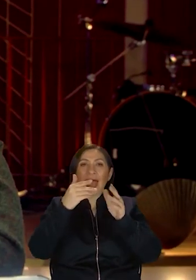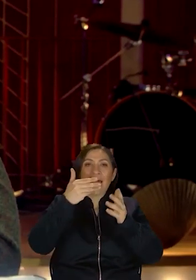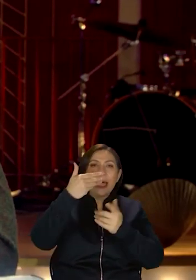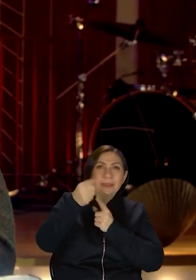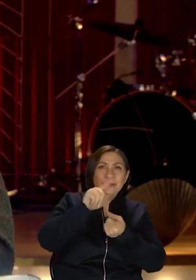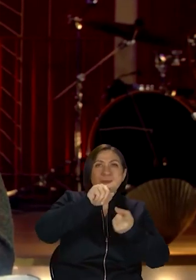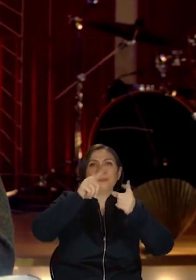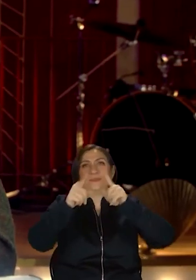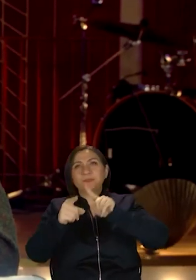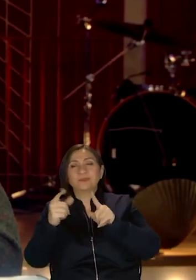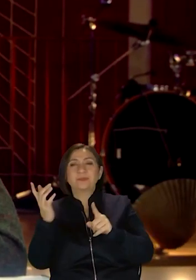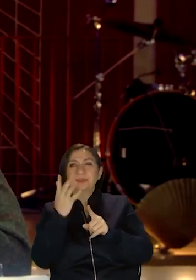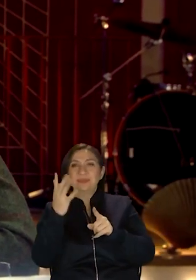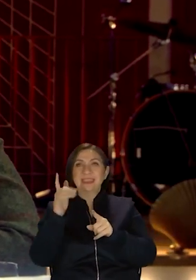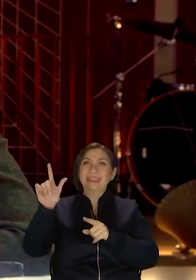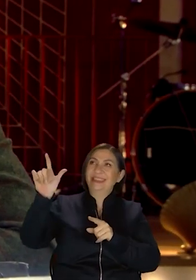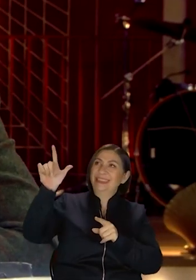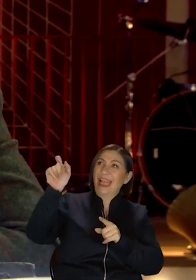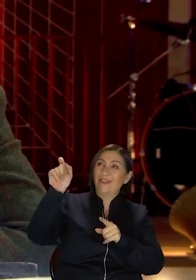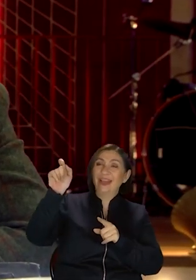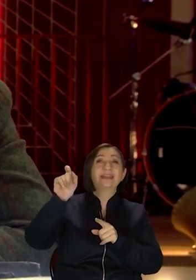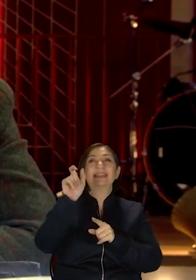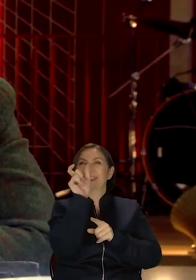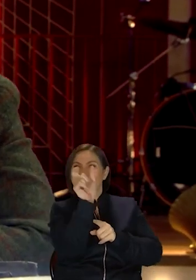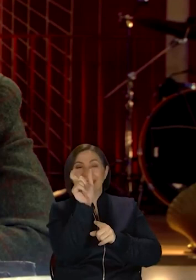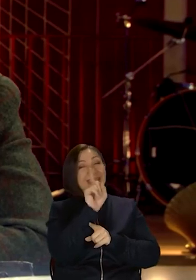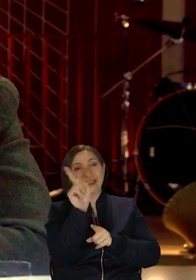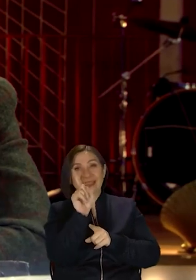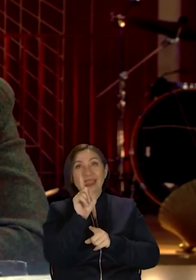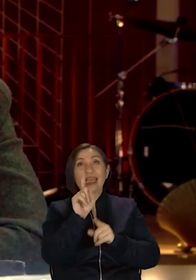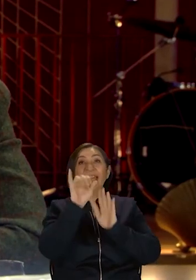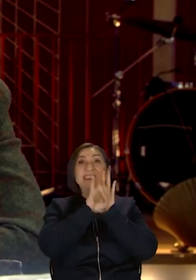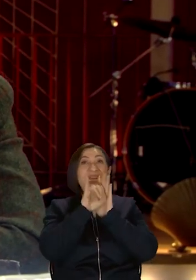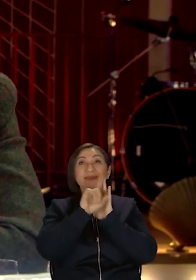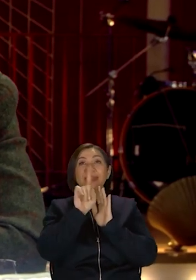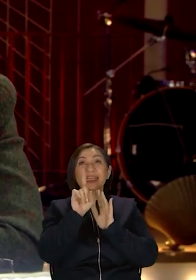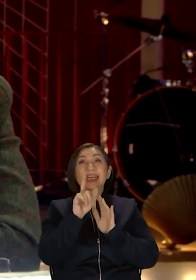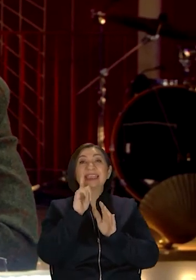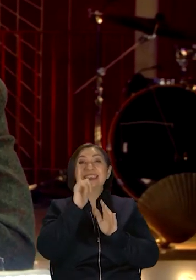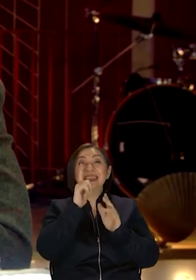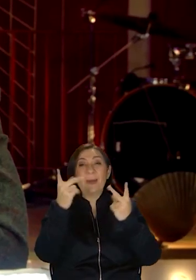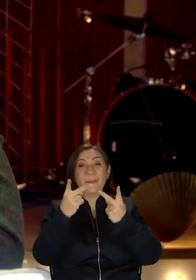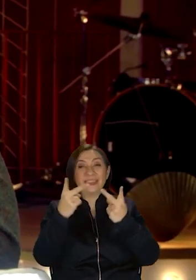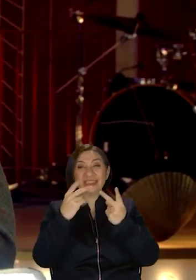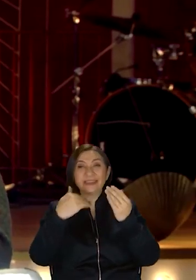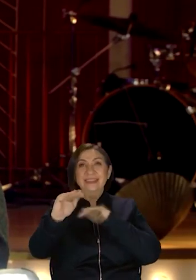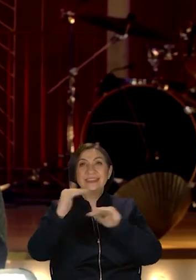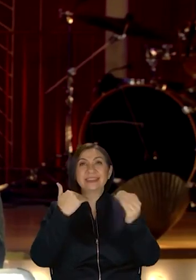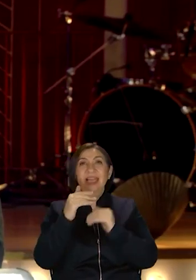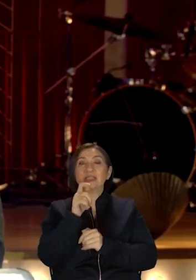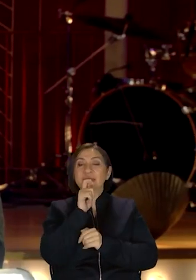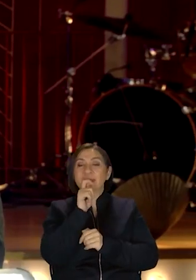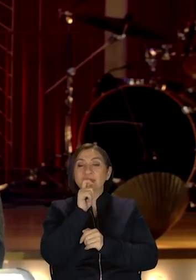başlıyor. Mesela selfie yerine, Instagram yerine mesela sesli mesajlar var. Bütün iletişim